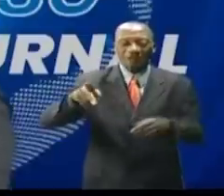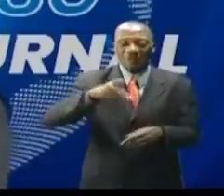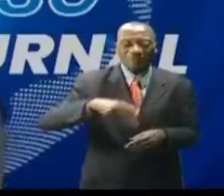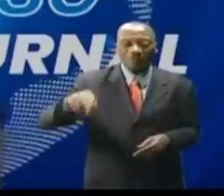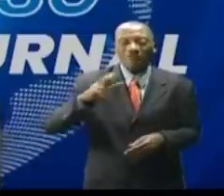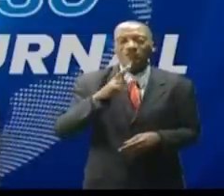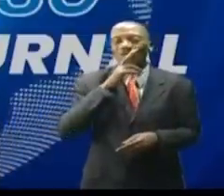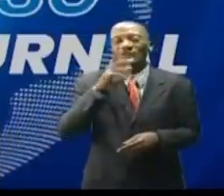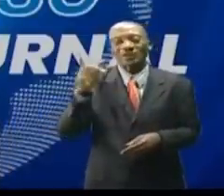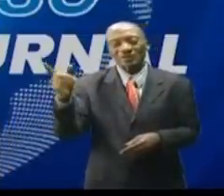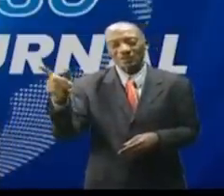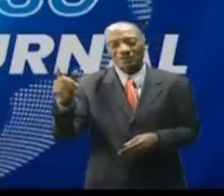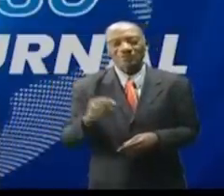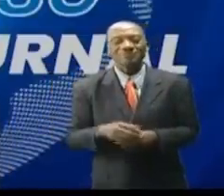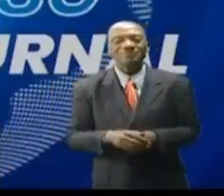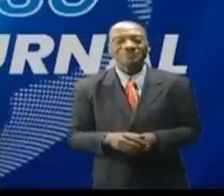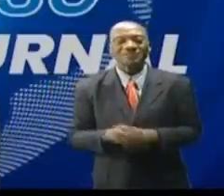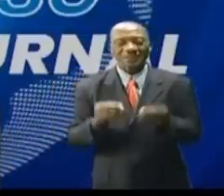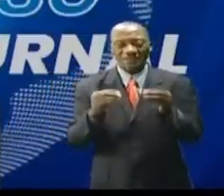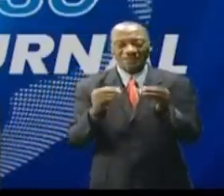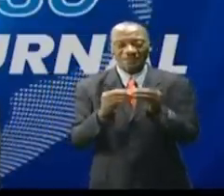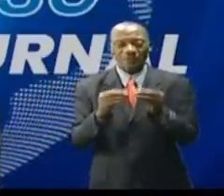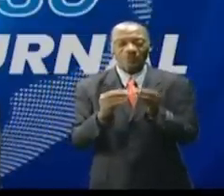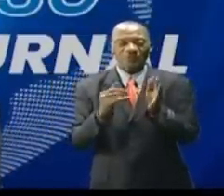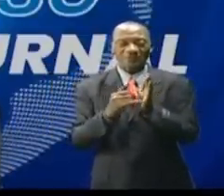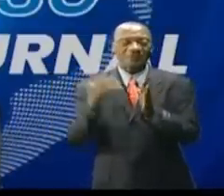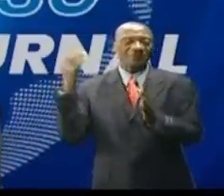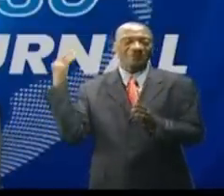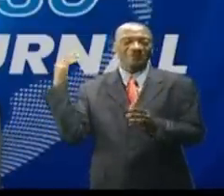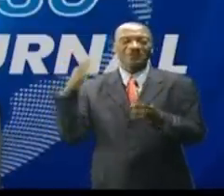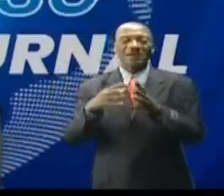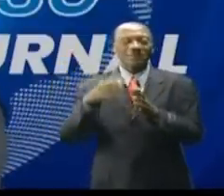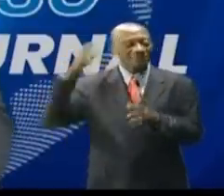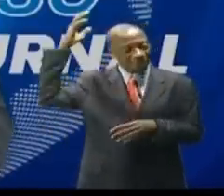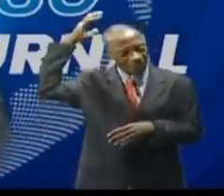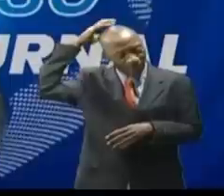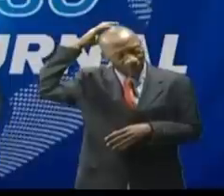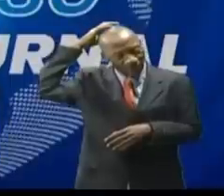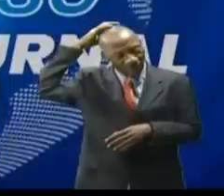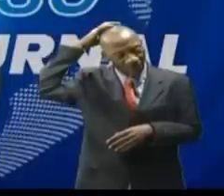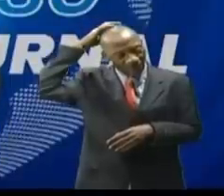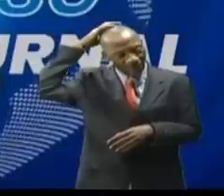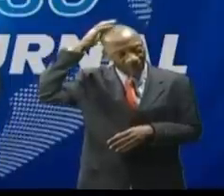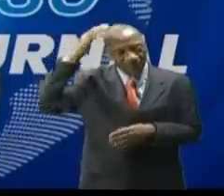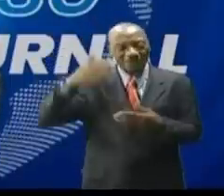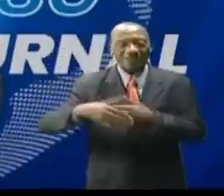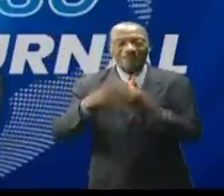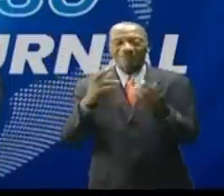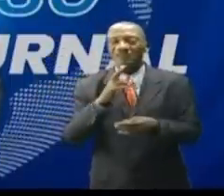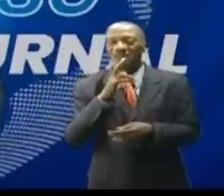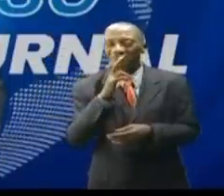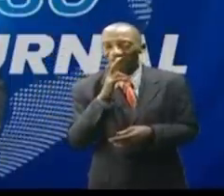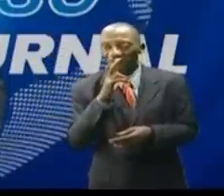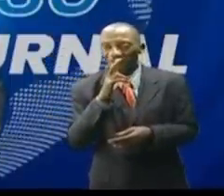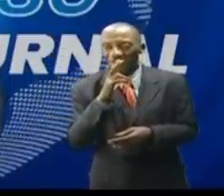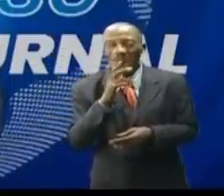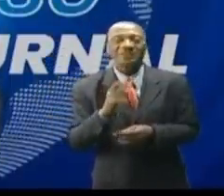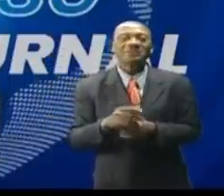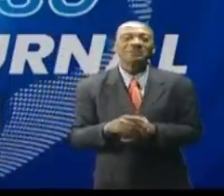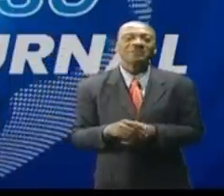réunion présidée le samedi dernier par Mgr Marcel Outembi, archevêque de Kisangani, la date de la tenue de ces